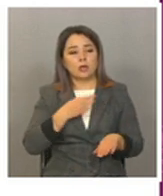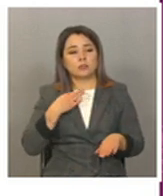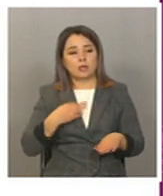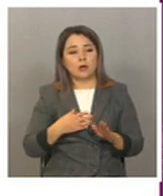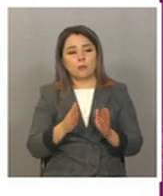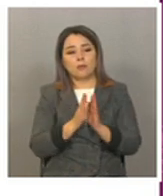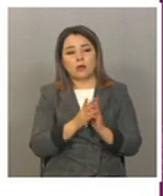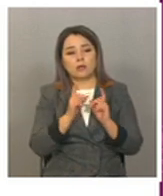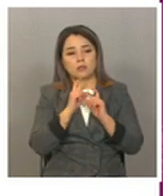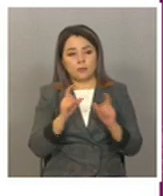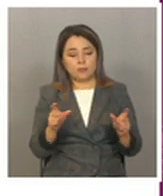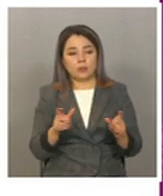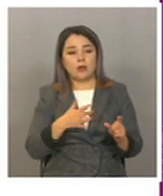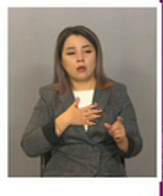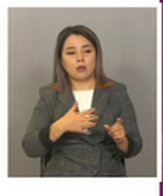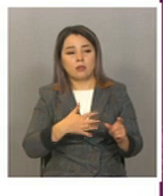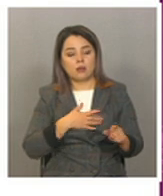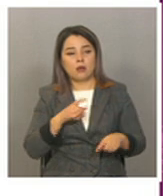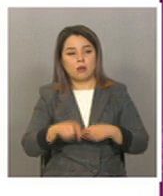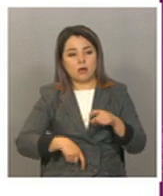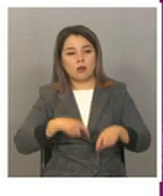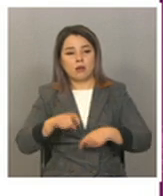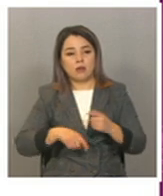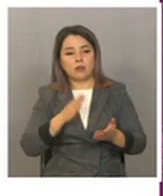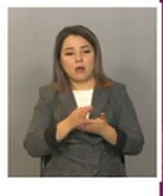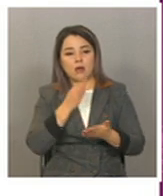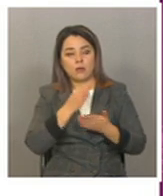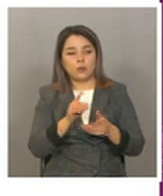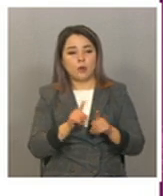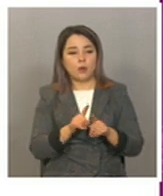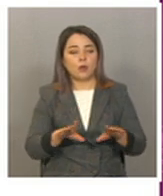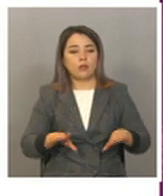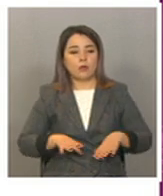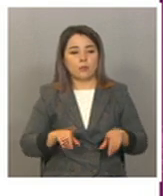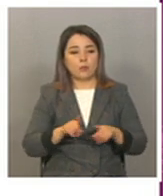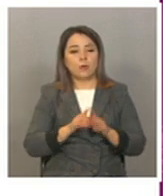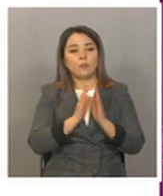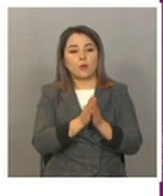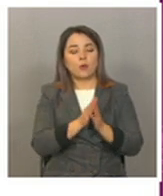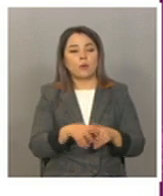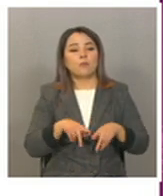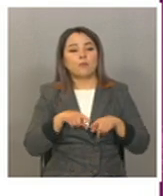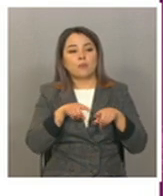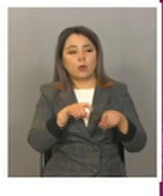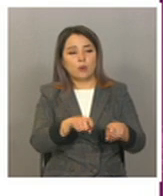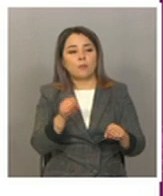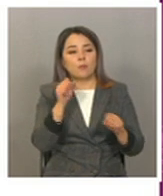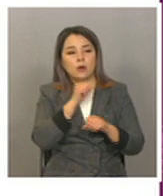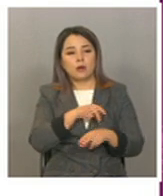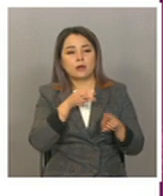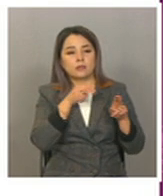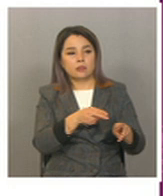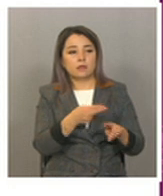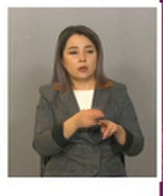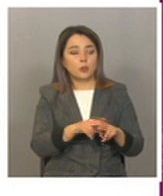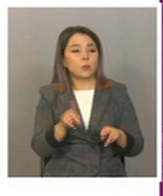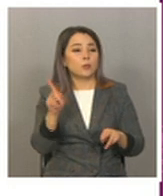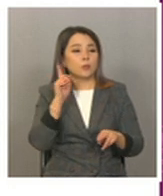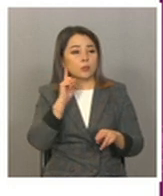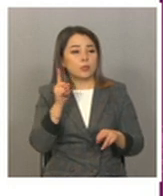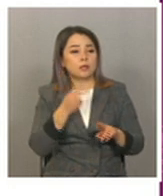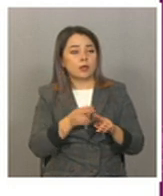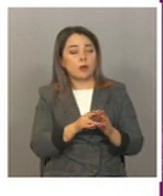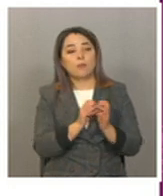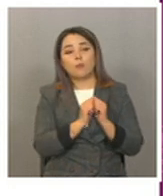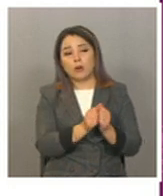сына!» Задыхаясь и хрипя, как запаленная лошадь, молил он на бегу похитительницу. Услышит ли мольбы